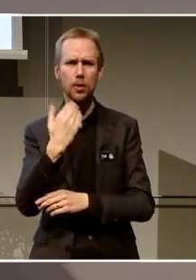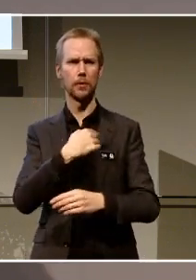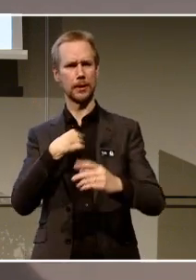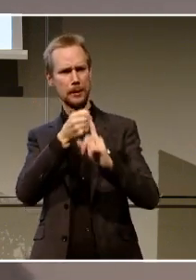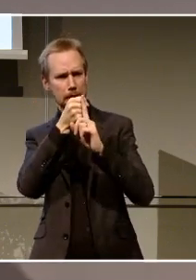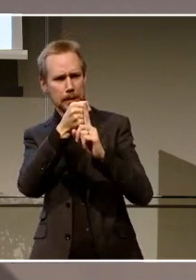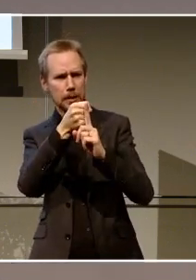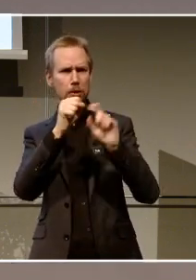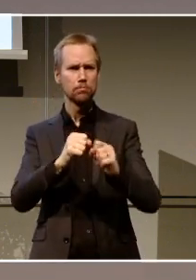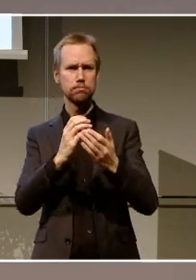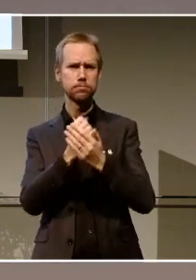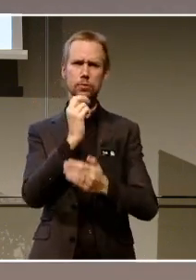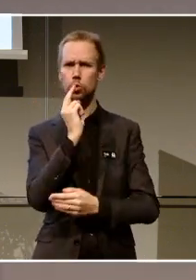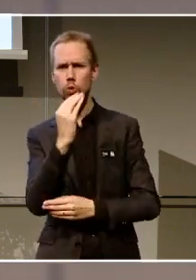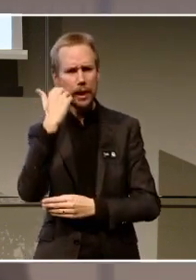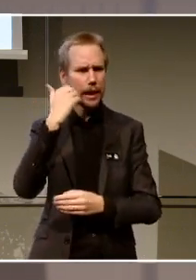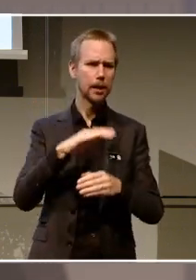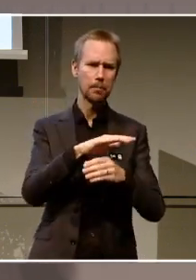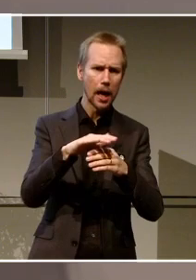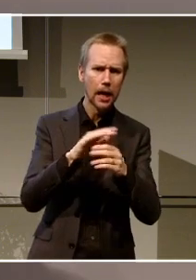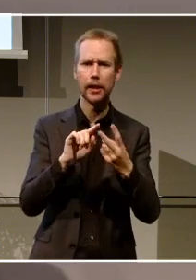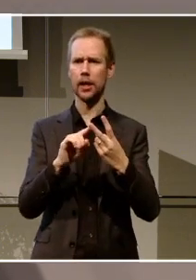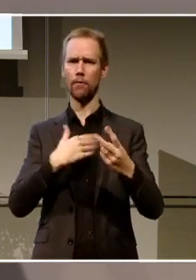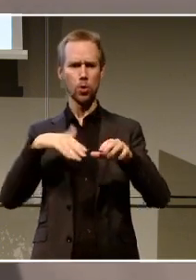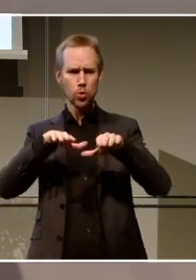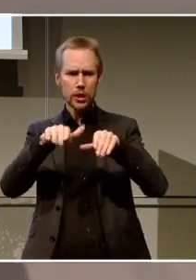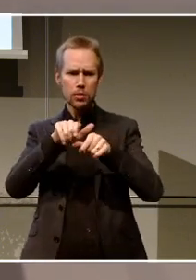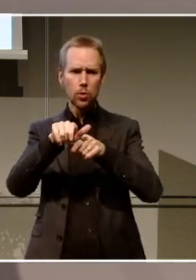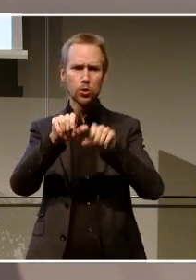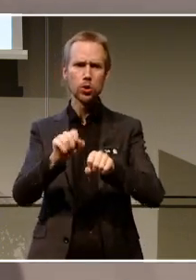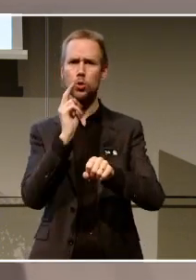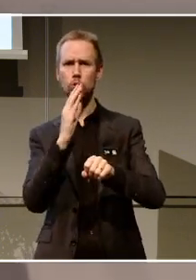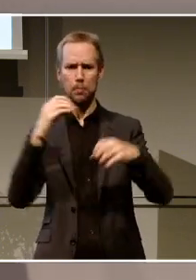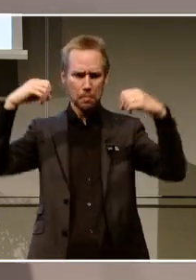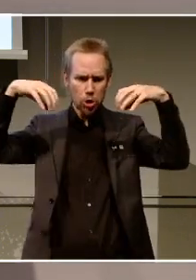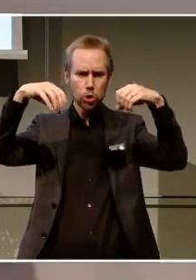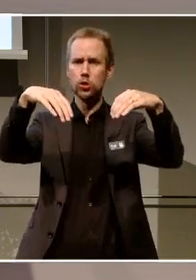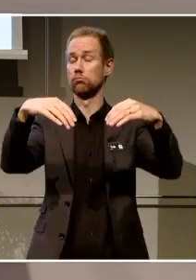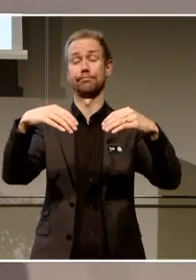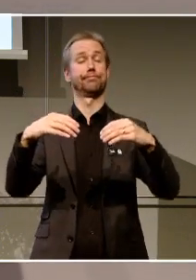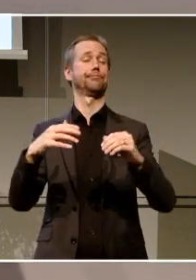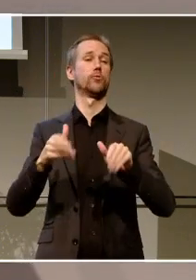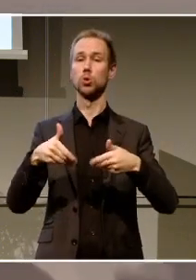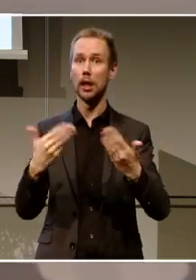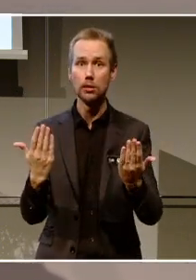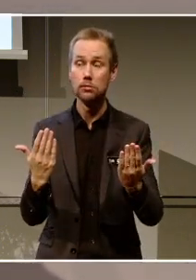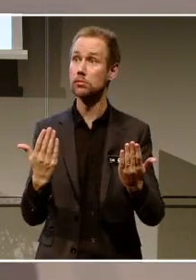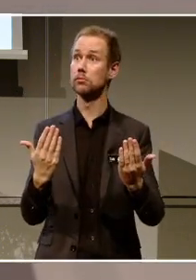lekpark eller att vi ska få elljusbelysning i vårt skidspår. Eller whatever det kan vara. Det kan vara stora frågor